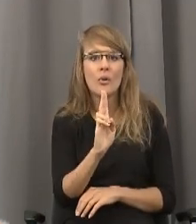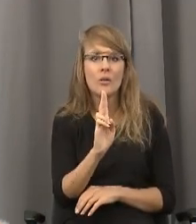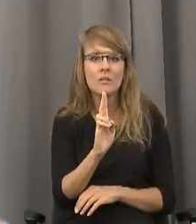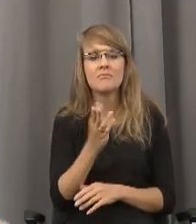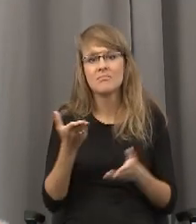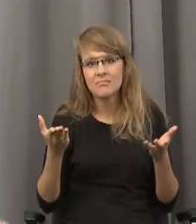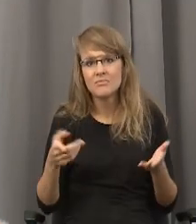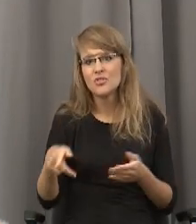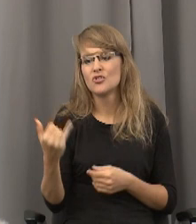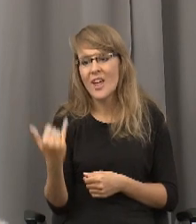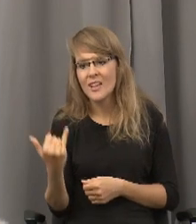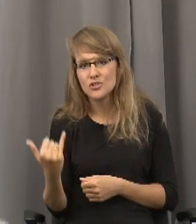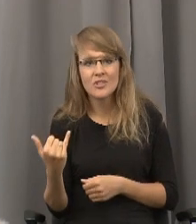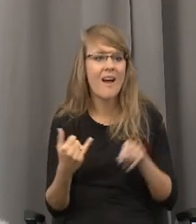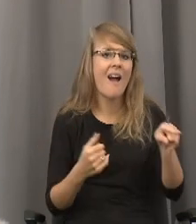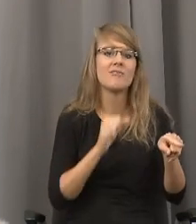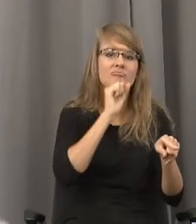starszymi rodzicami dzieci.